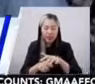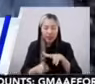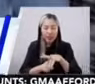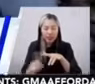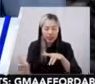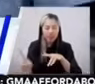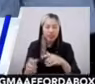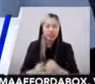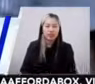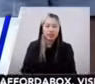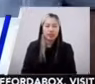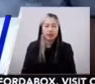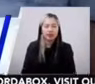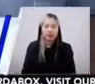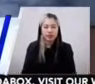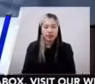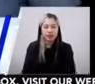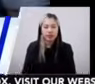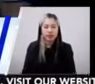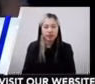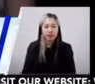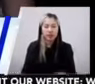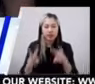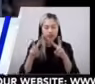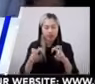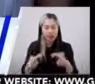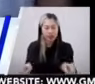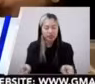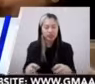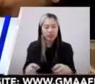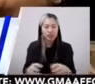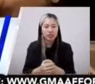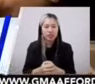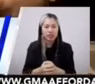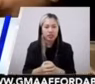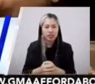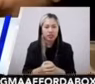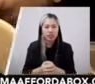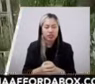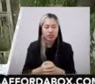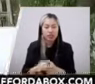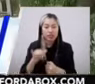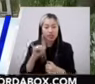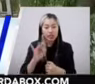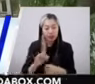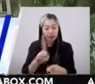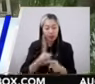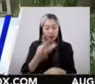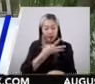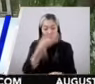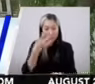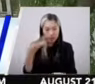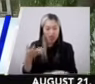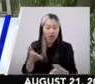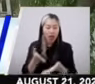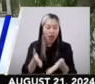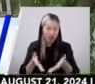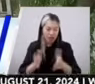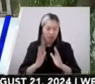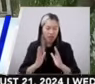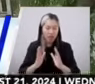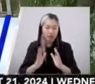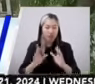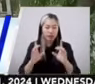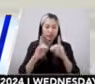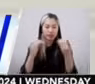bansa, iniimbestigahan pa rin ang immigration kung mula sa hanay nila ang nagpalusot. Pinaimbestigahan na rin ng DOJ sa